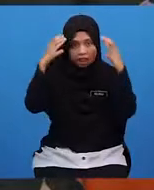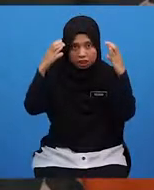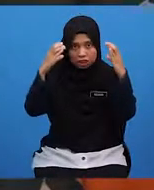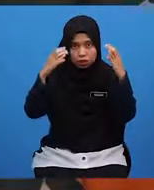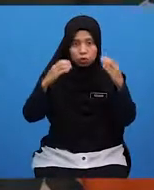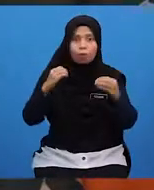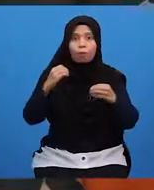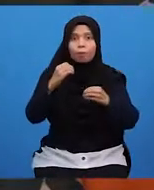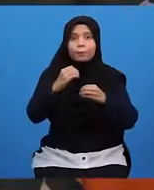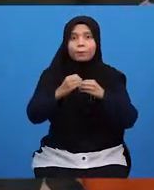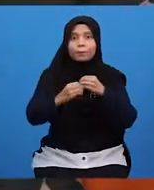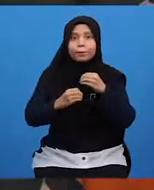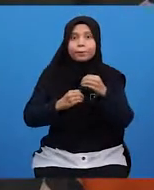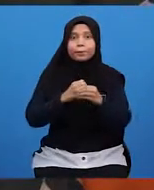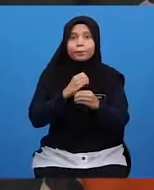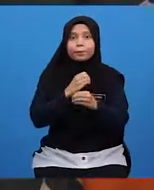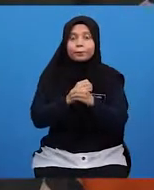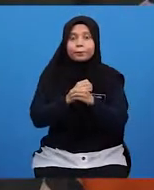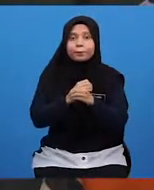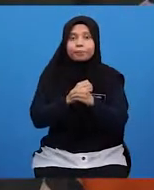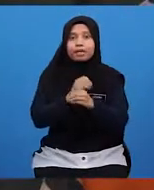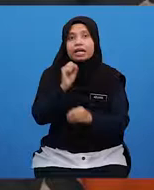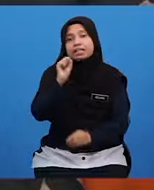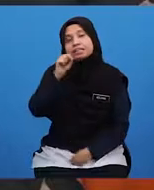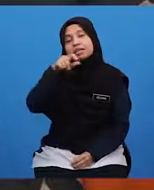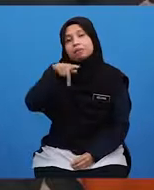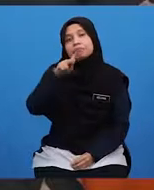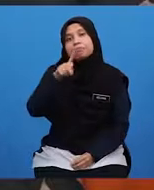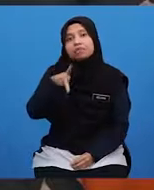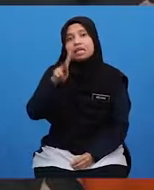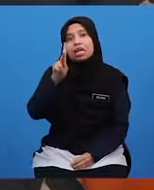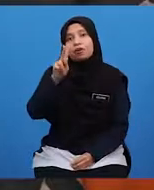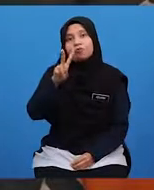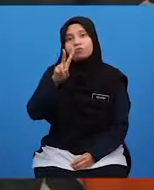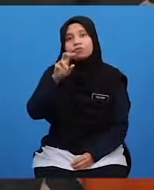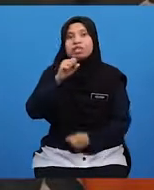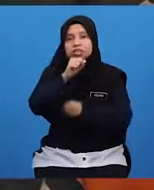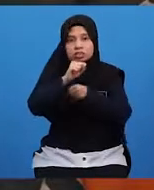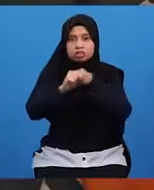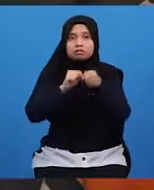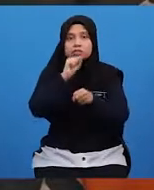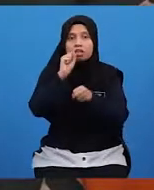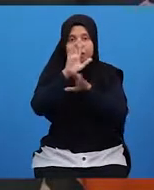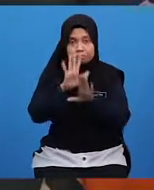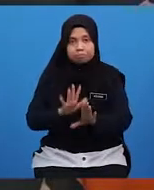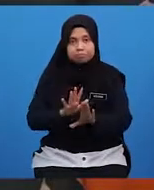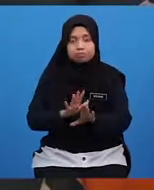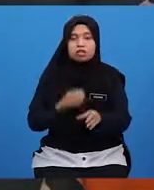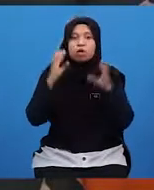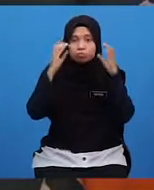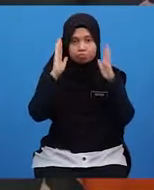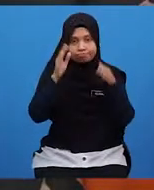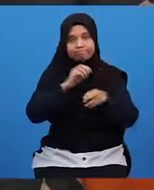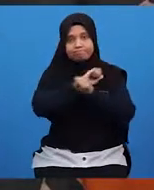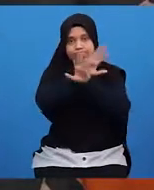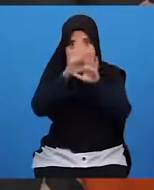operasi pengeluaran batik tahap 3 SMPKV Shah Alam. Pada episod kali ini, cikgu akan